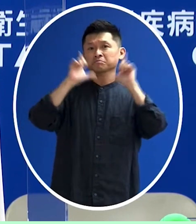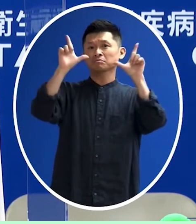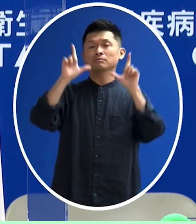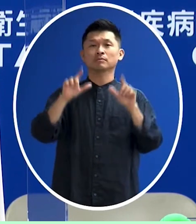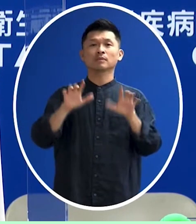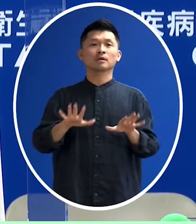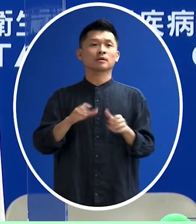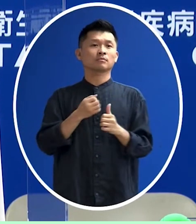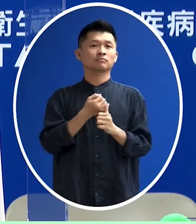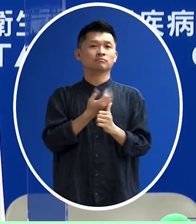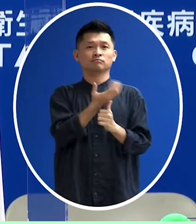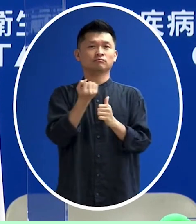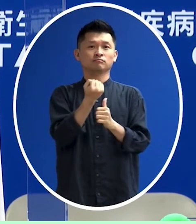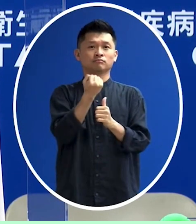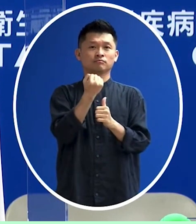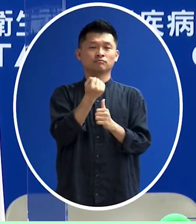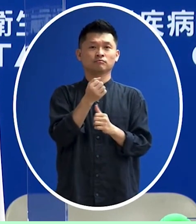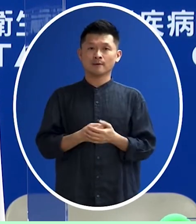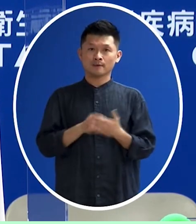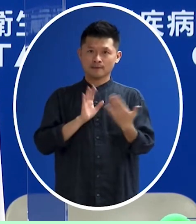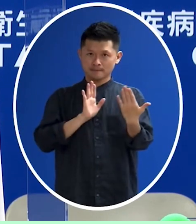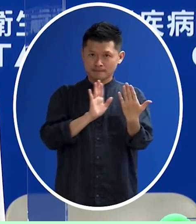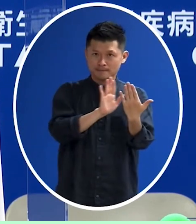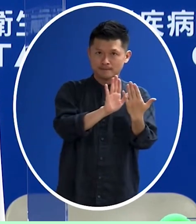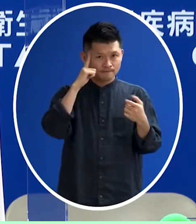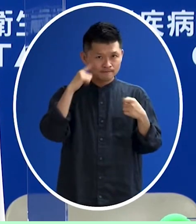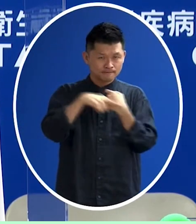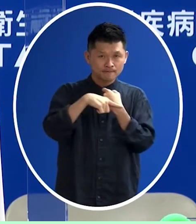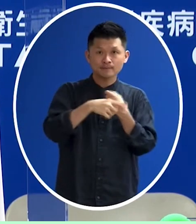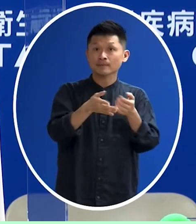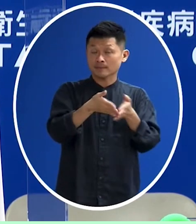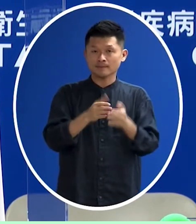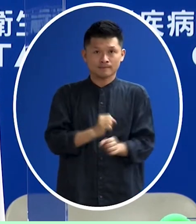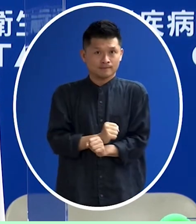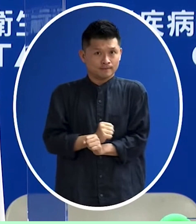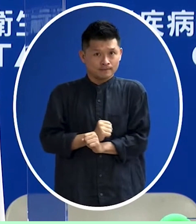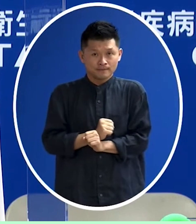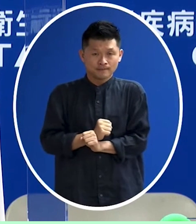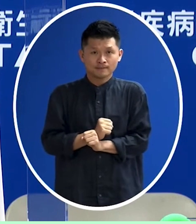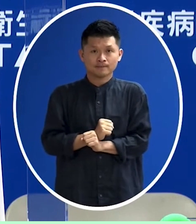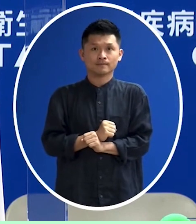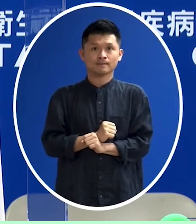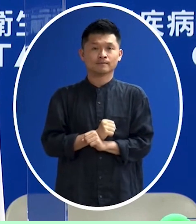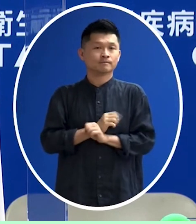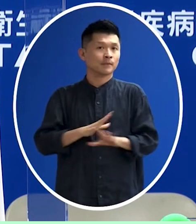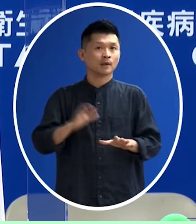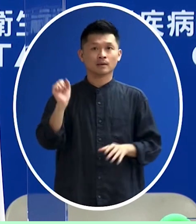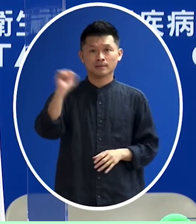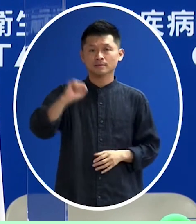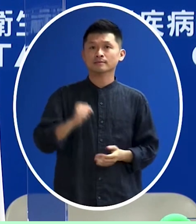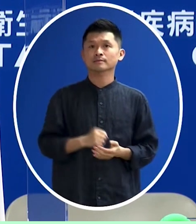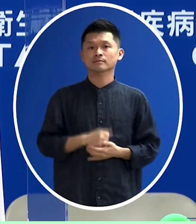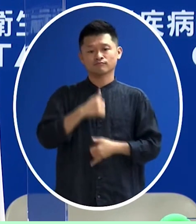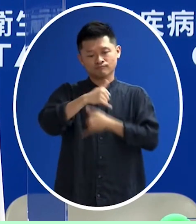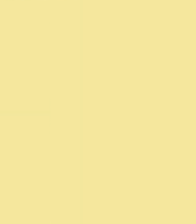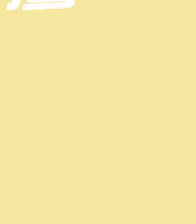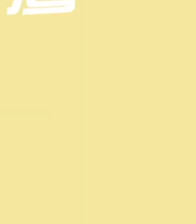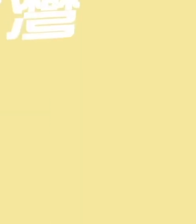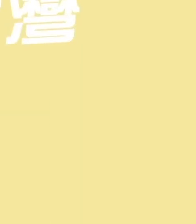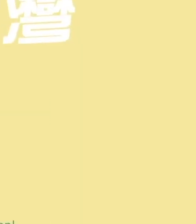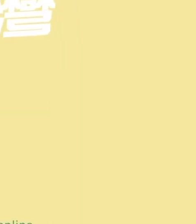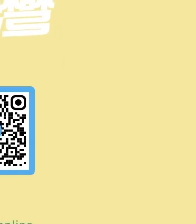疫情已经都控制完成，所以只能说神圣以对，提高警觉，日子它还是要过的。